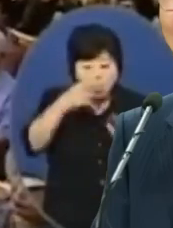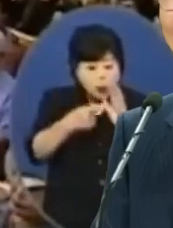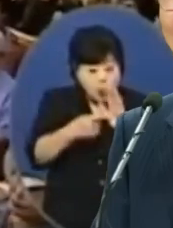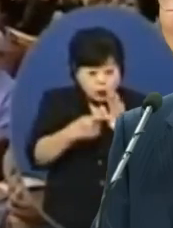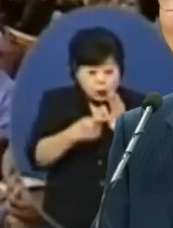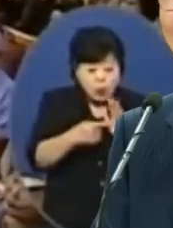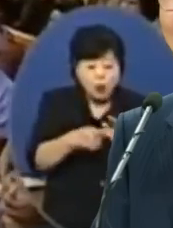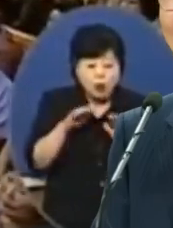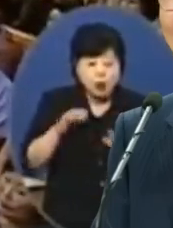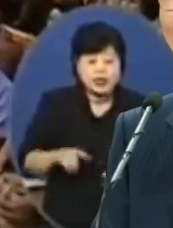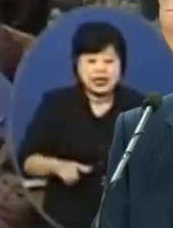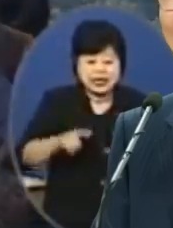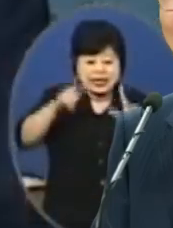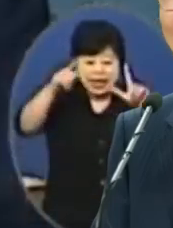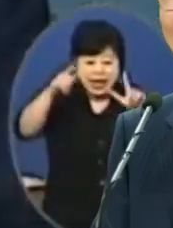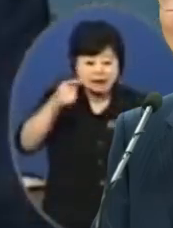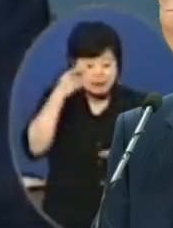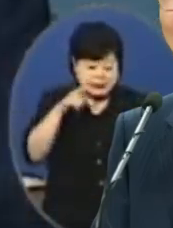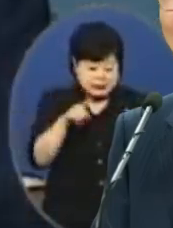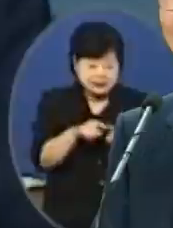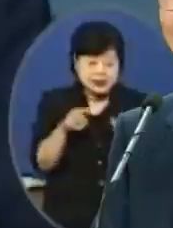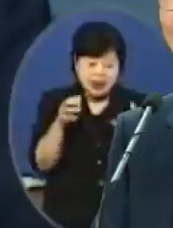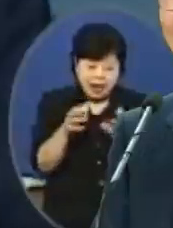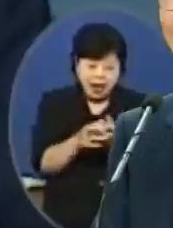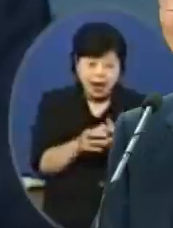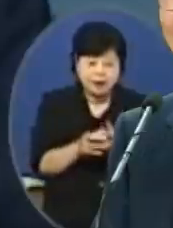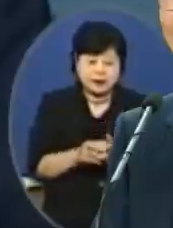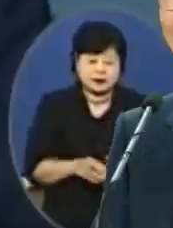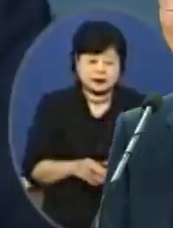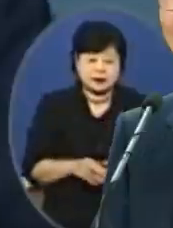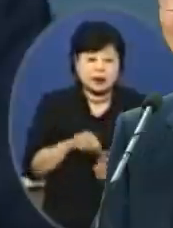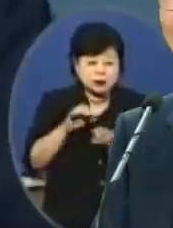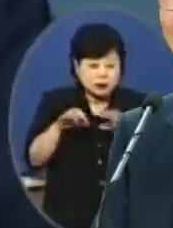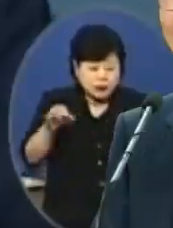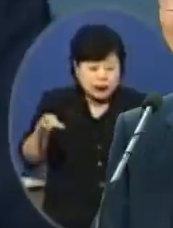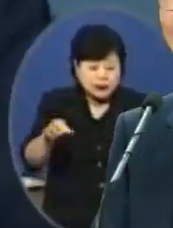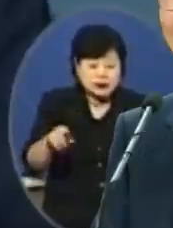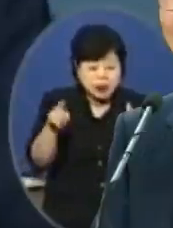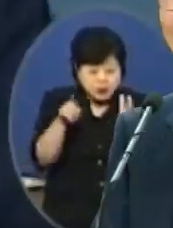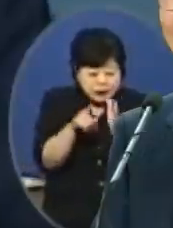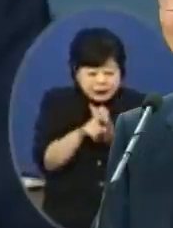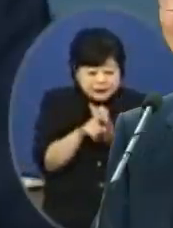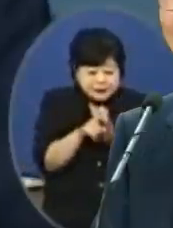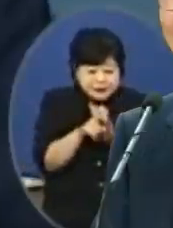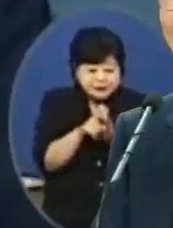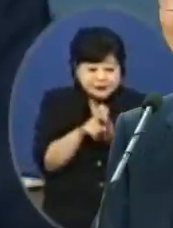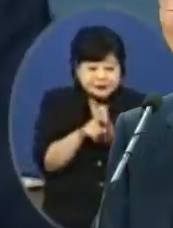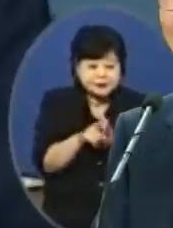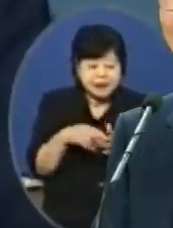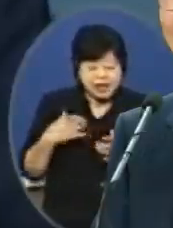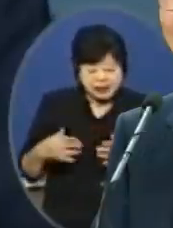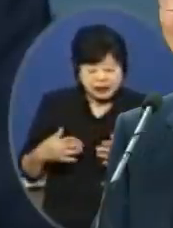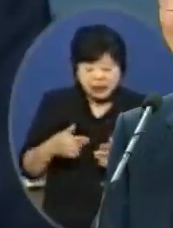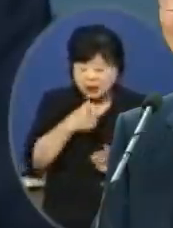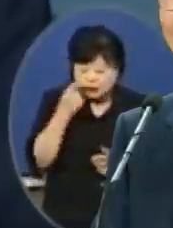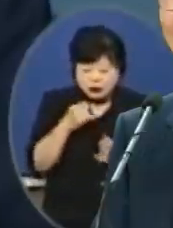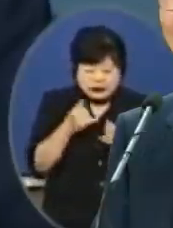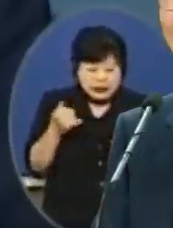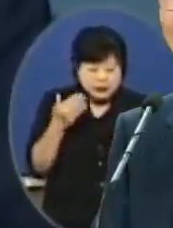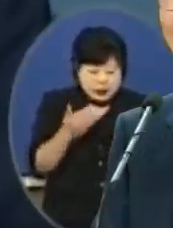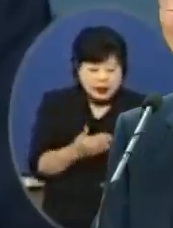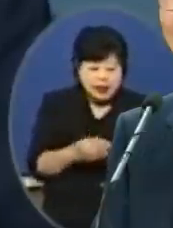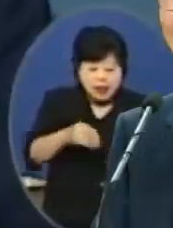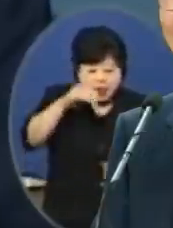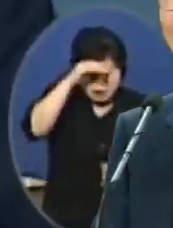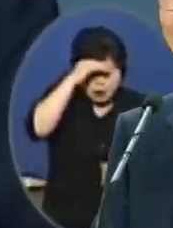그래서 오늘날 우리는 우리의 정성을 다해서 동남아 일대 신앙이 아직까지 모자란